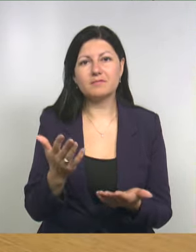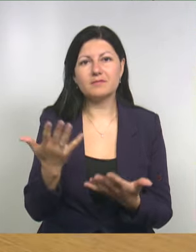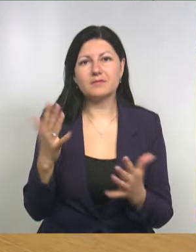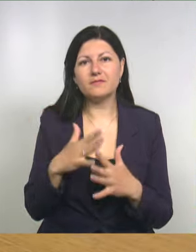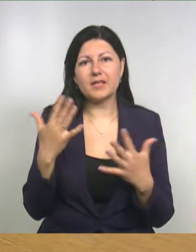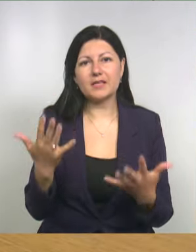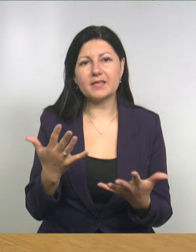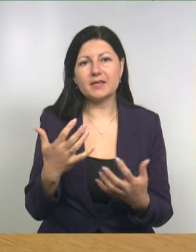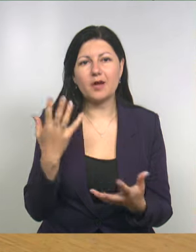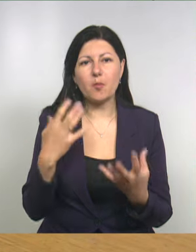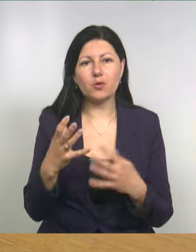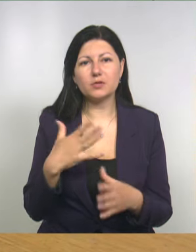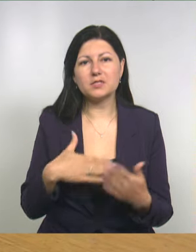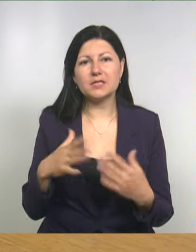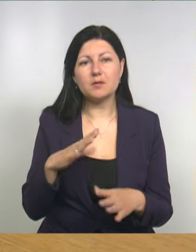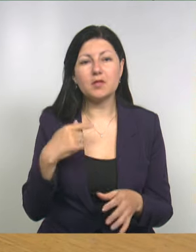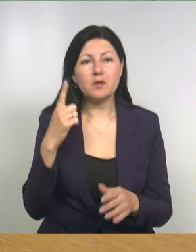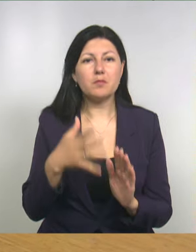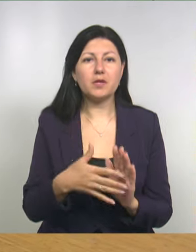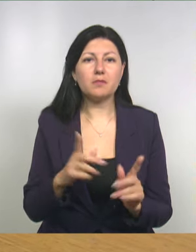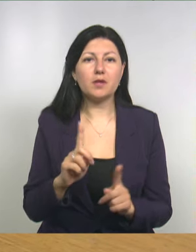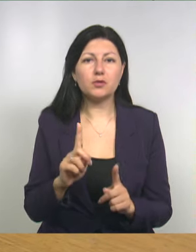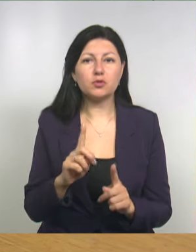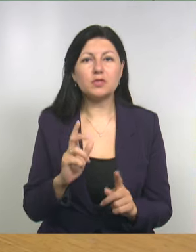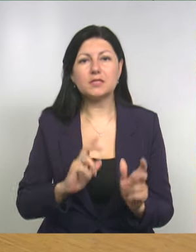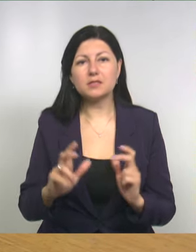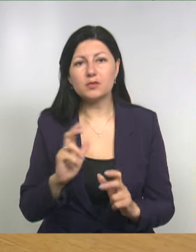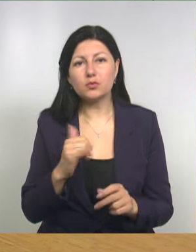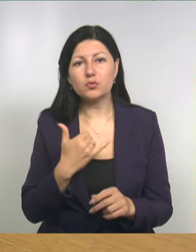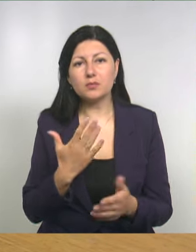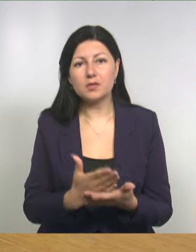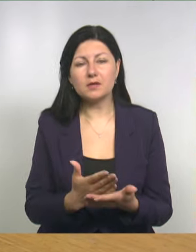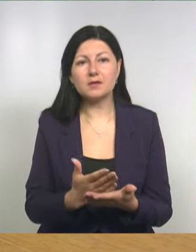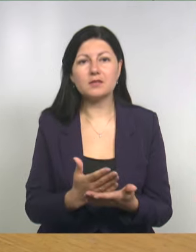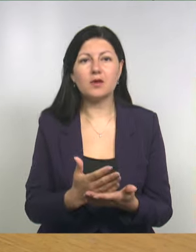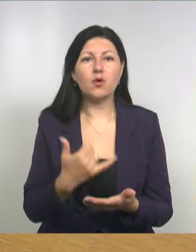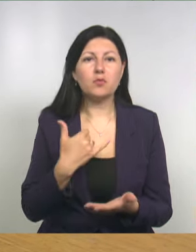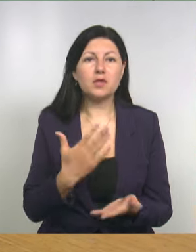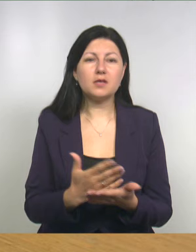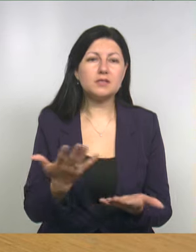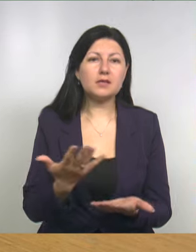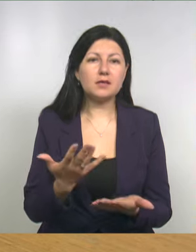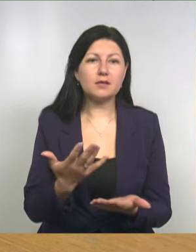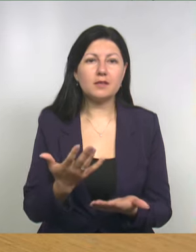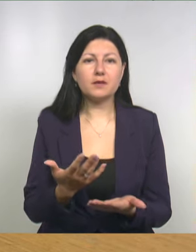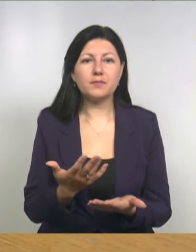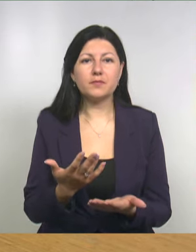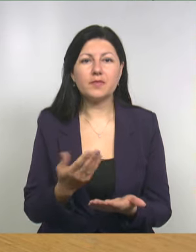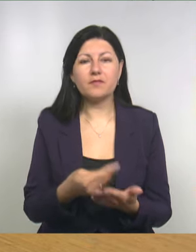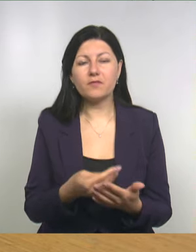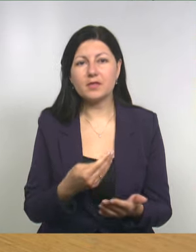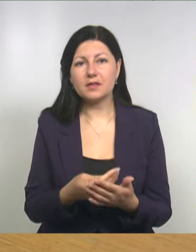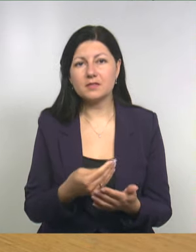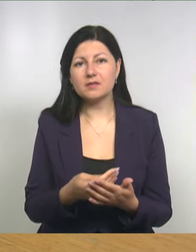было. Ну, я понимал, что, опять же, институт у меня есть какие-то